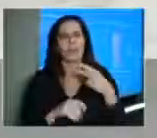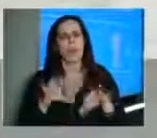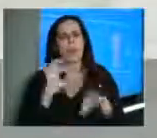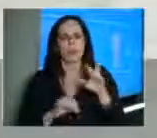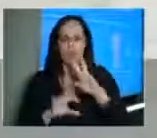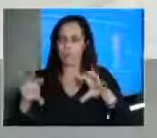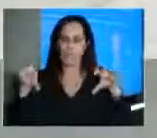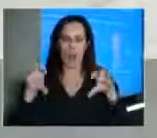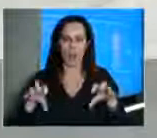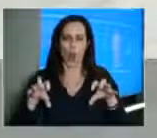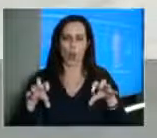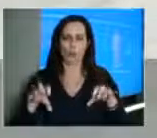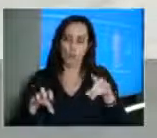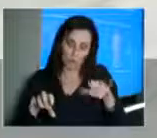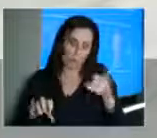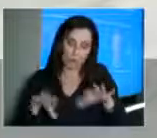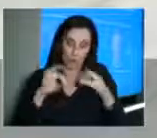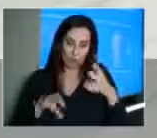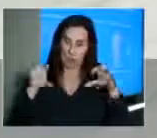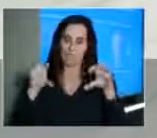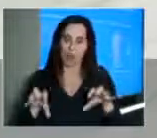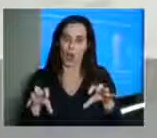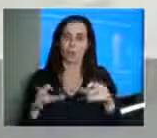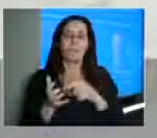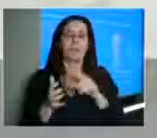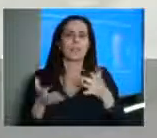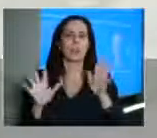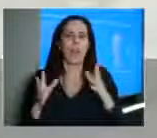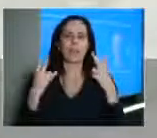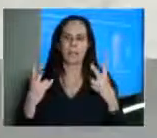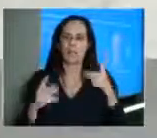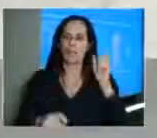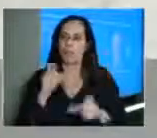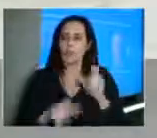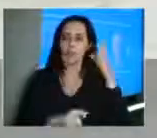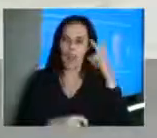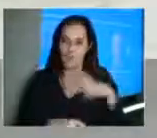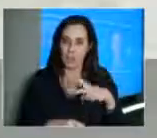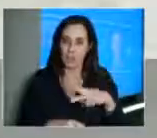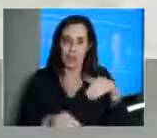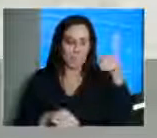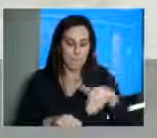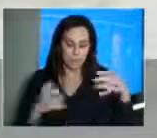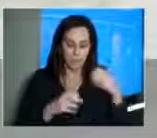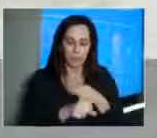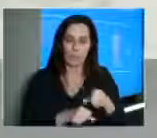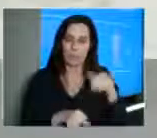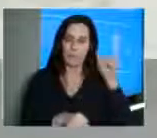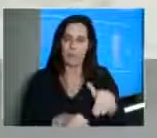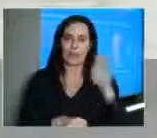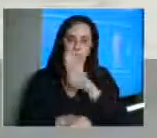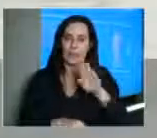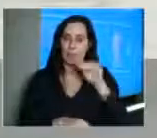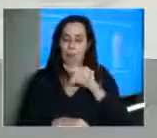של שתי מפלגות. וזה אכן בחירות של שתי מפלגות, ובגלל זה כל כך קריטי שאנשים יבינו שפתק לעבודה זה בעצם פתק